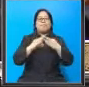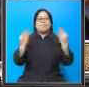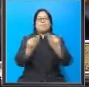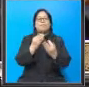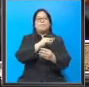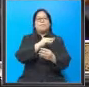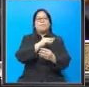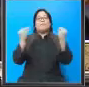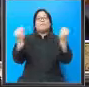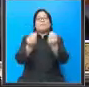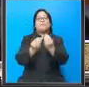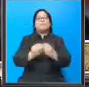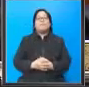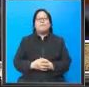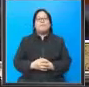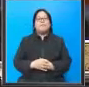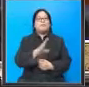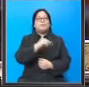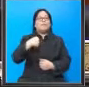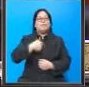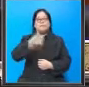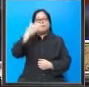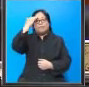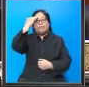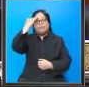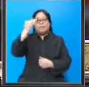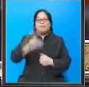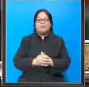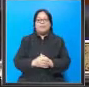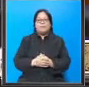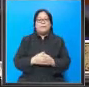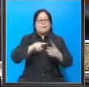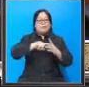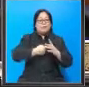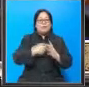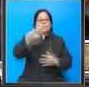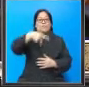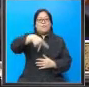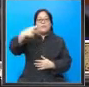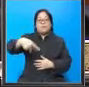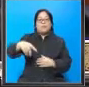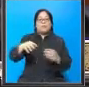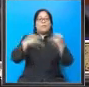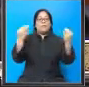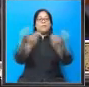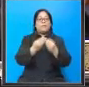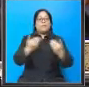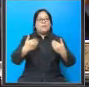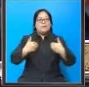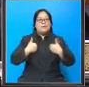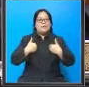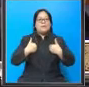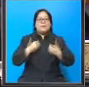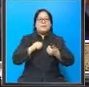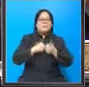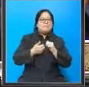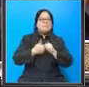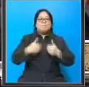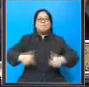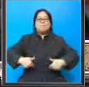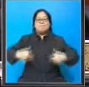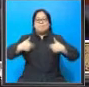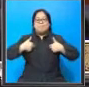keluarga dan masyarakat dan kita juga sedia maklum sejak pipi nih masyarakat mengalami kesempitan